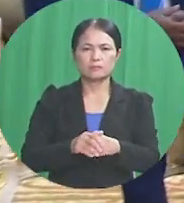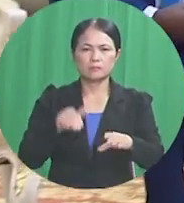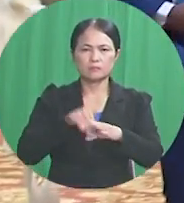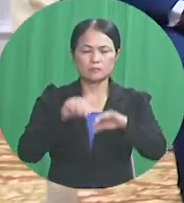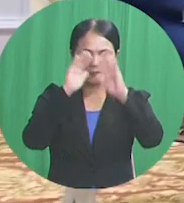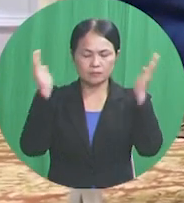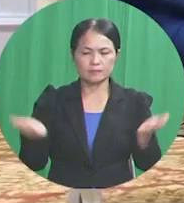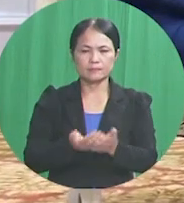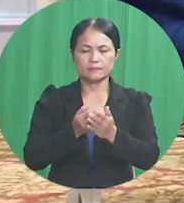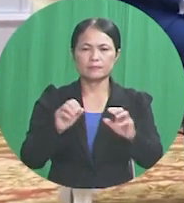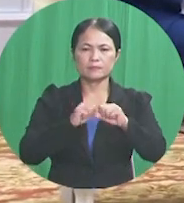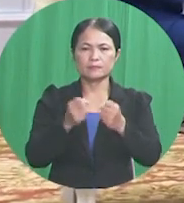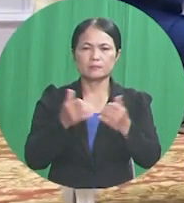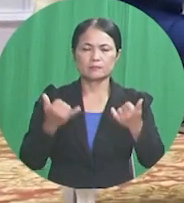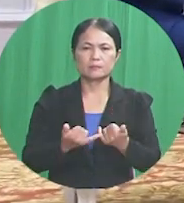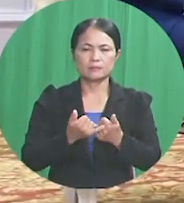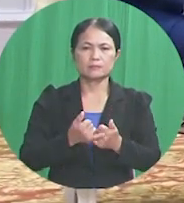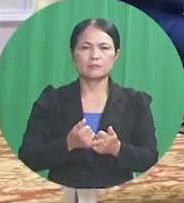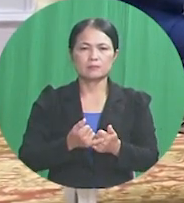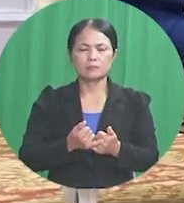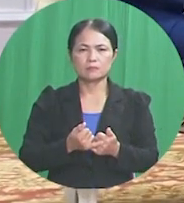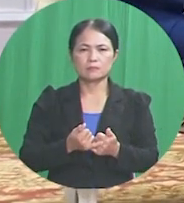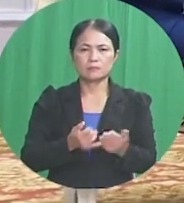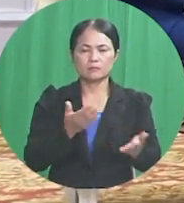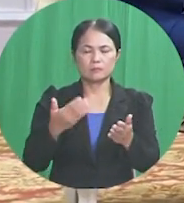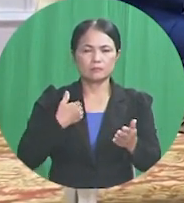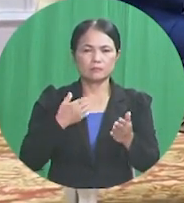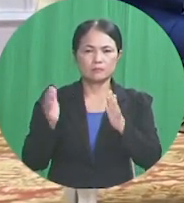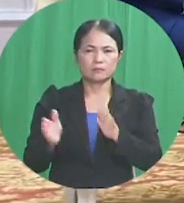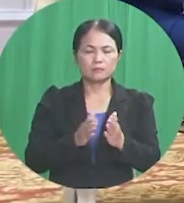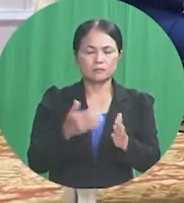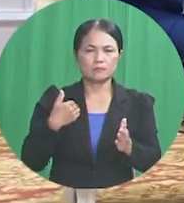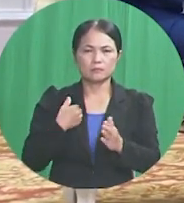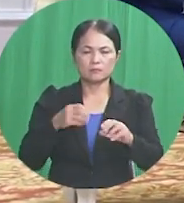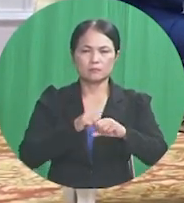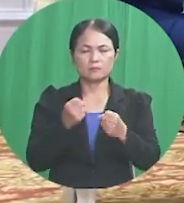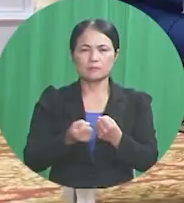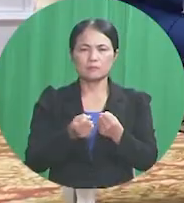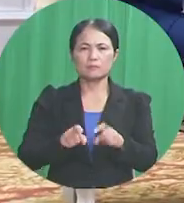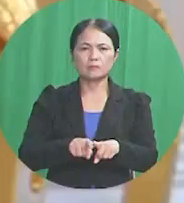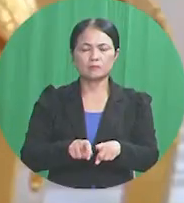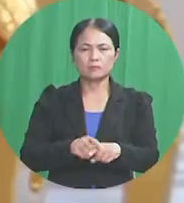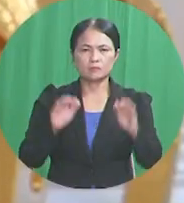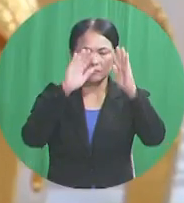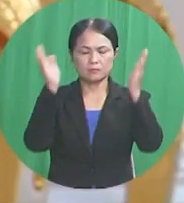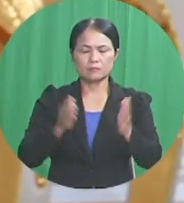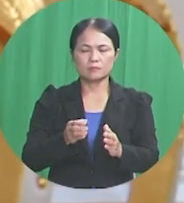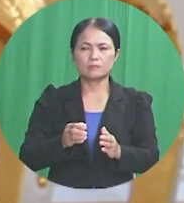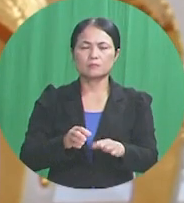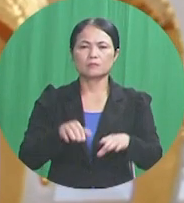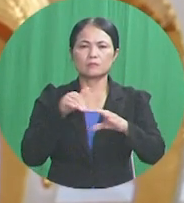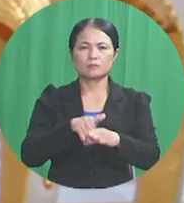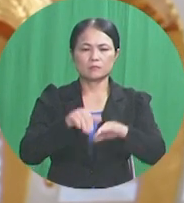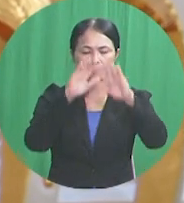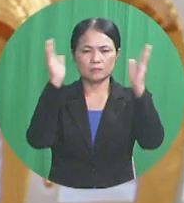บโลกหายองการในติดสาวกบใบนาเมียนการีจำออยเมียนองกาโดยองกาอาซินในติดใน